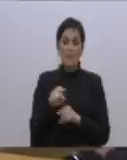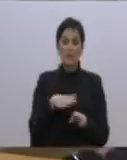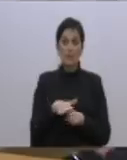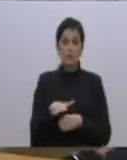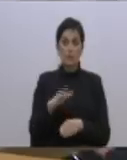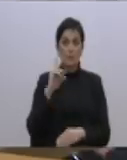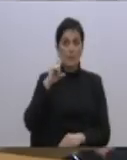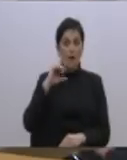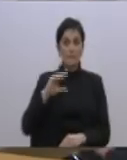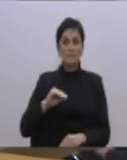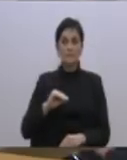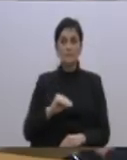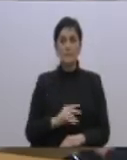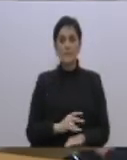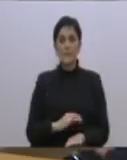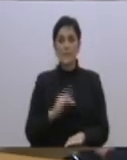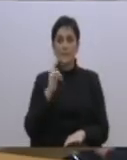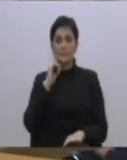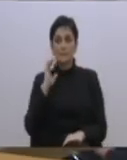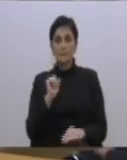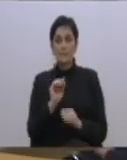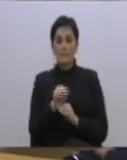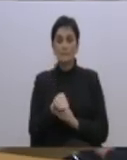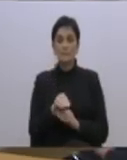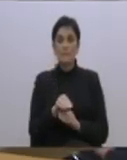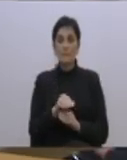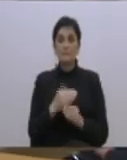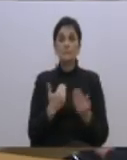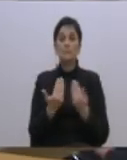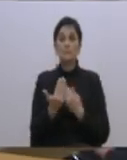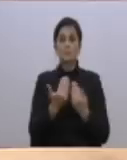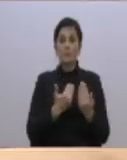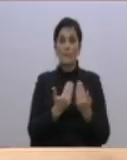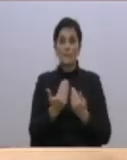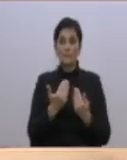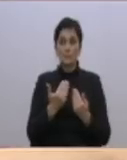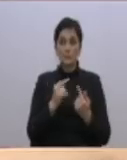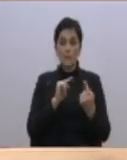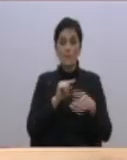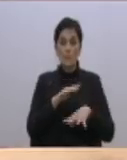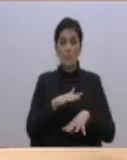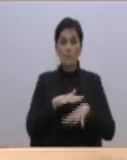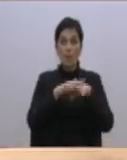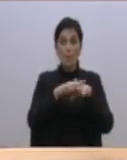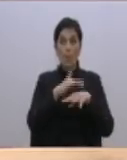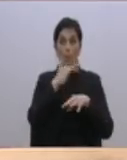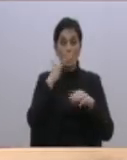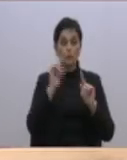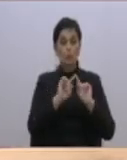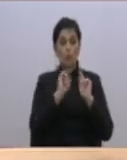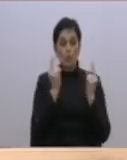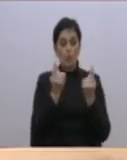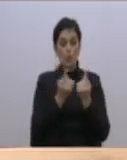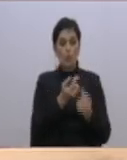şehrin. Daha sulebinet? Moğuz odot boykotçi gasul umravlesobas,